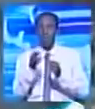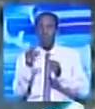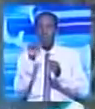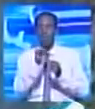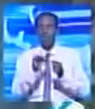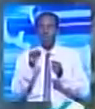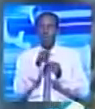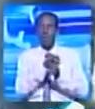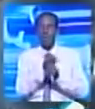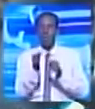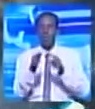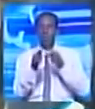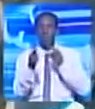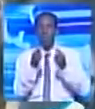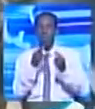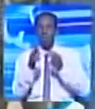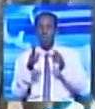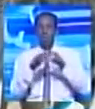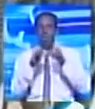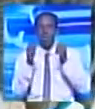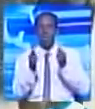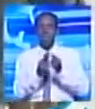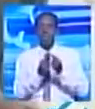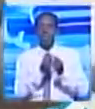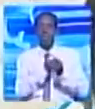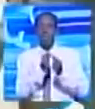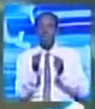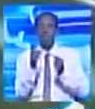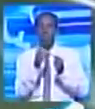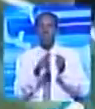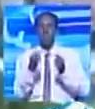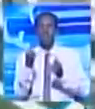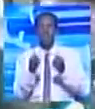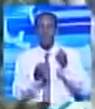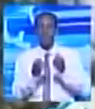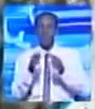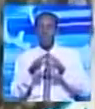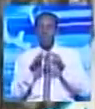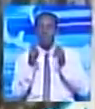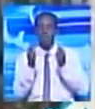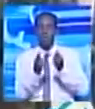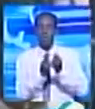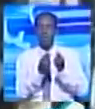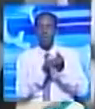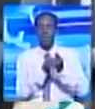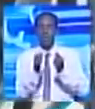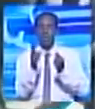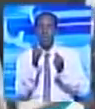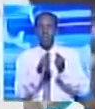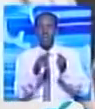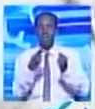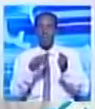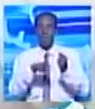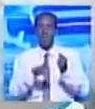Sagalou ont été informés qu'un convoi des véhicules des trafics des êtres humains est en provenance du